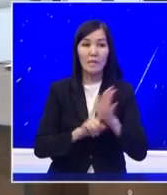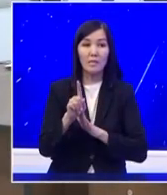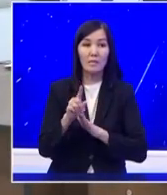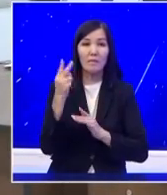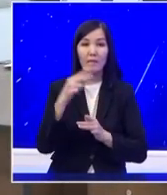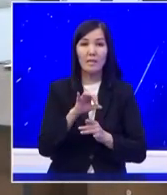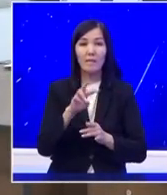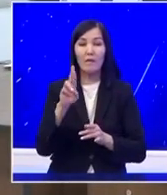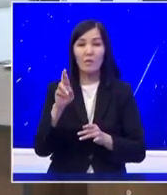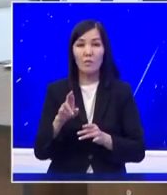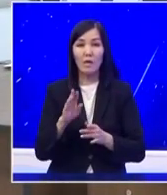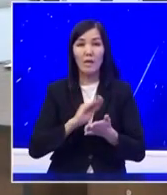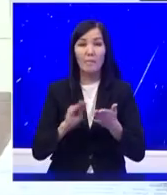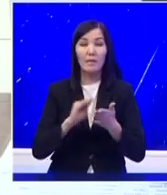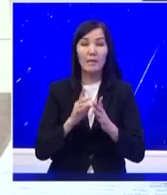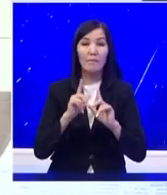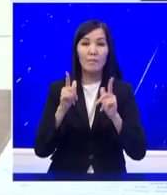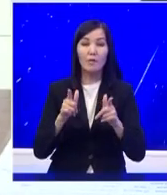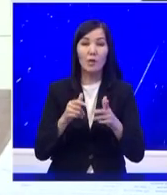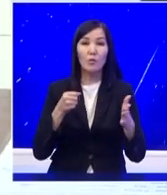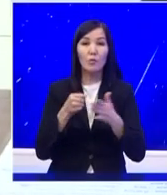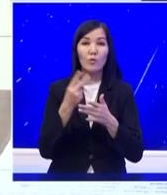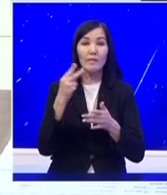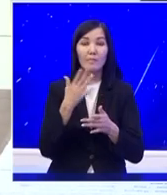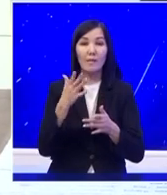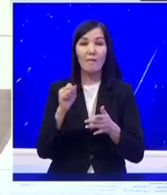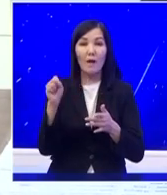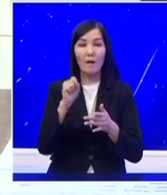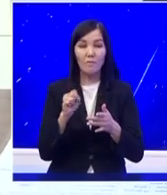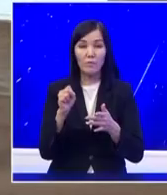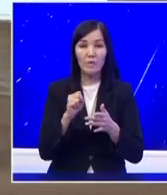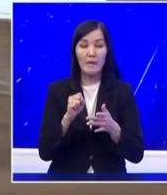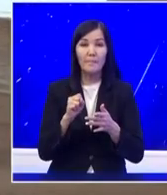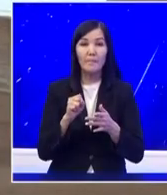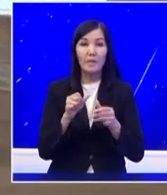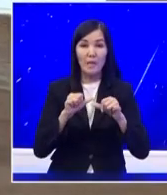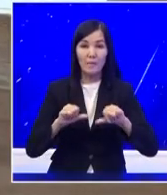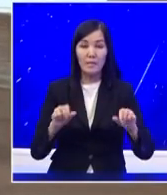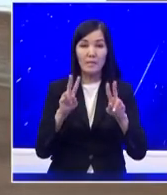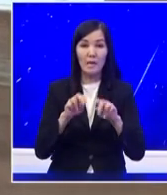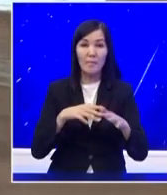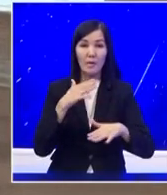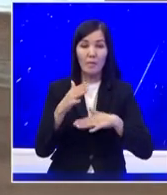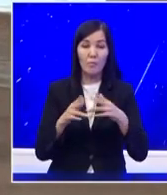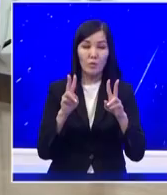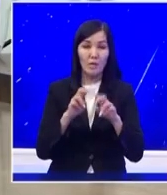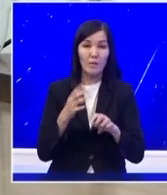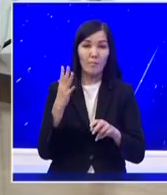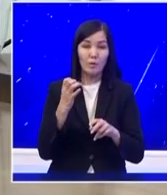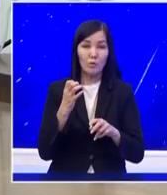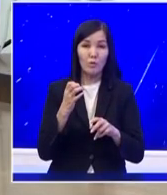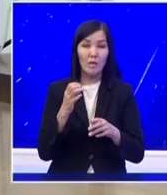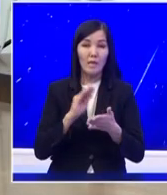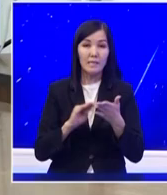с 20 июня. Подать заявку на зачисление можно до 25 августа. На данный момент приемная комиссия уже обработала более 500 заявок. Эти